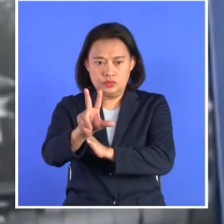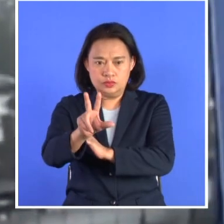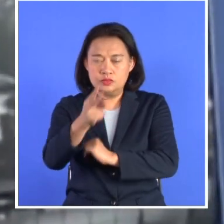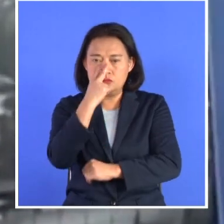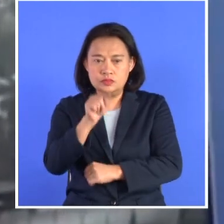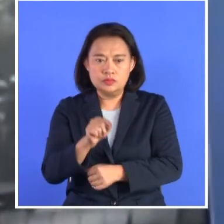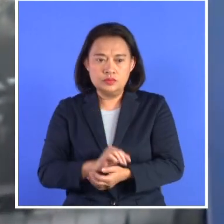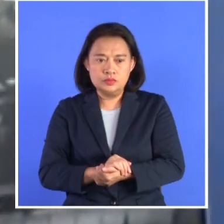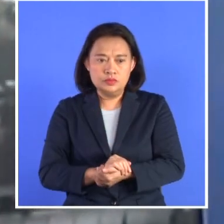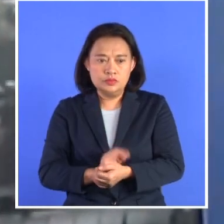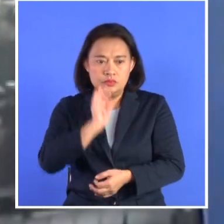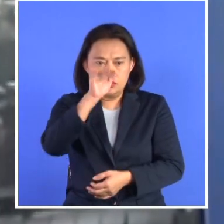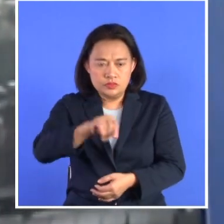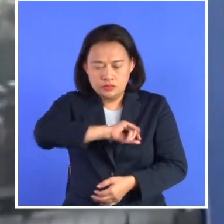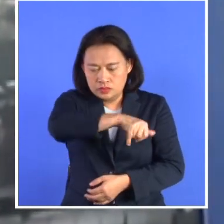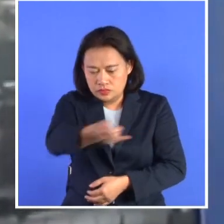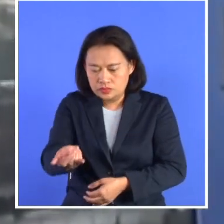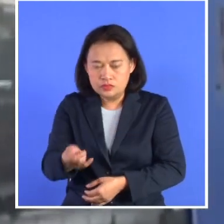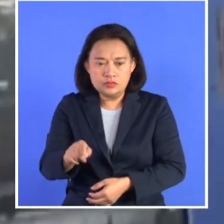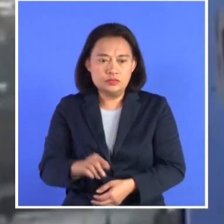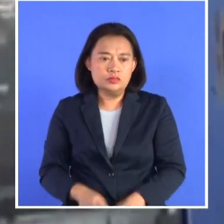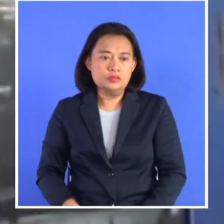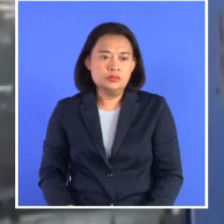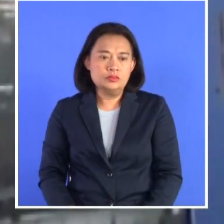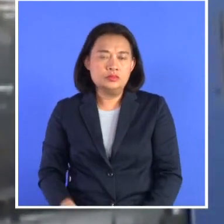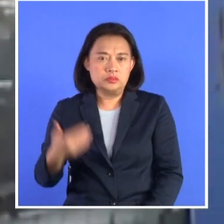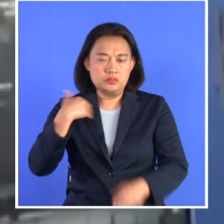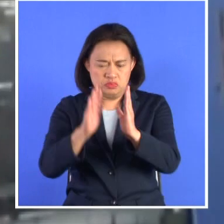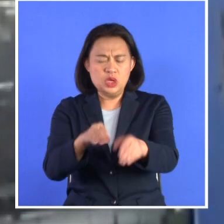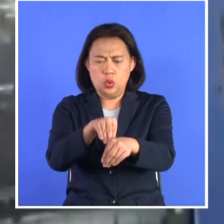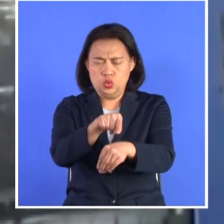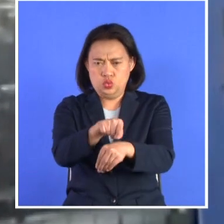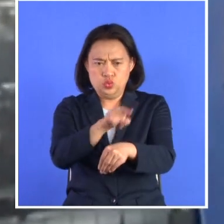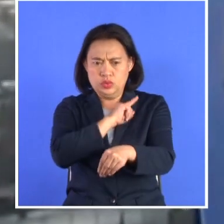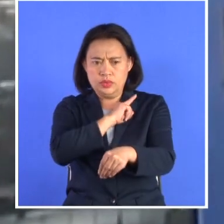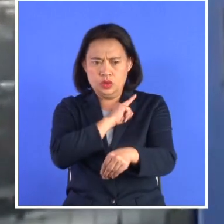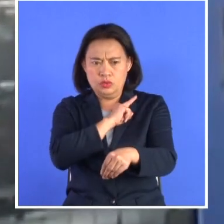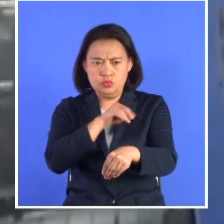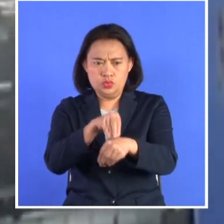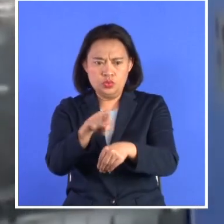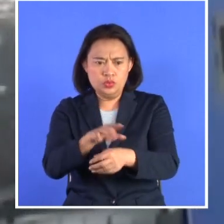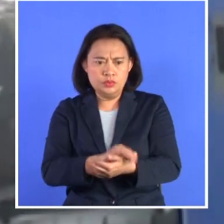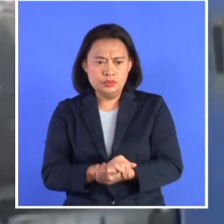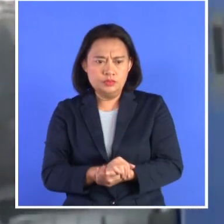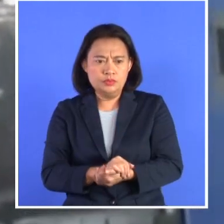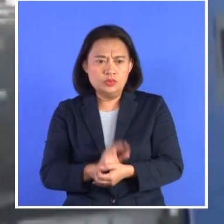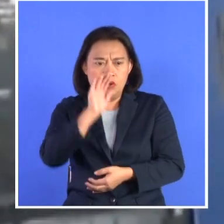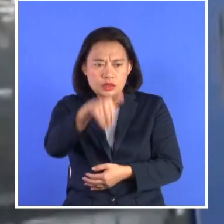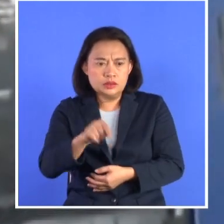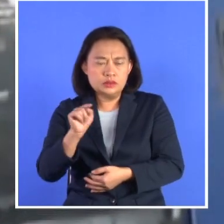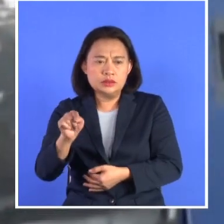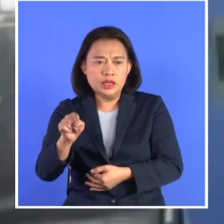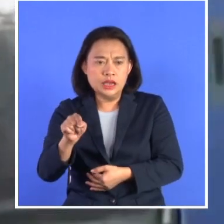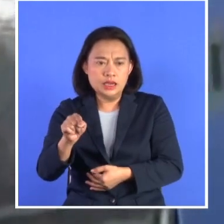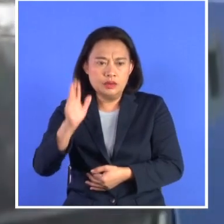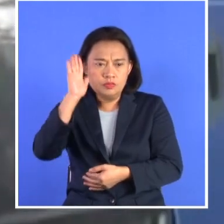เลี้ยวขวาเข้ามาอนะครับแล้วก็มีควานอยู่นะฮะนี่นะครับดูช้างน่าจะเป็นช้างตัวผู้นะนี่ดันเลยพอ